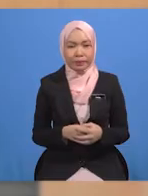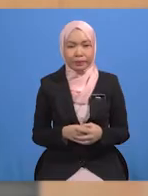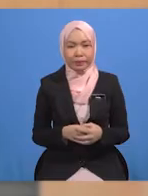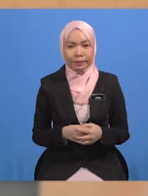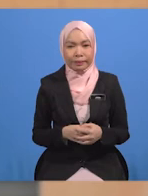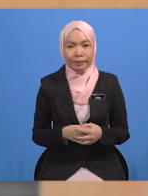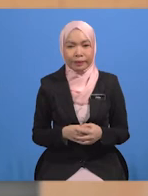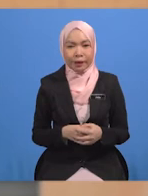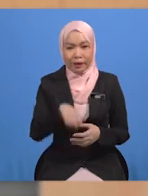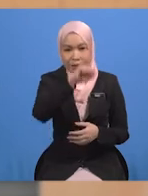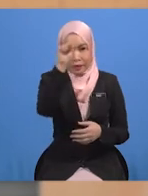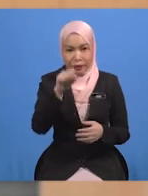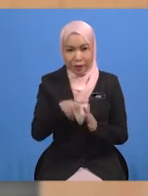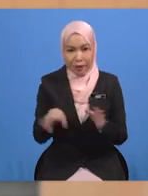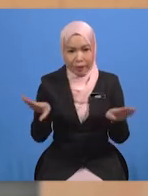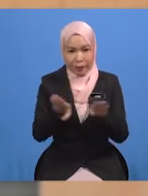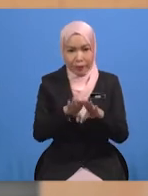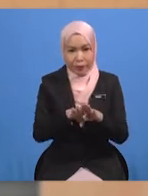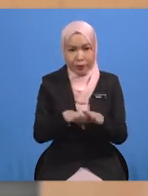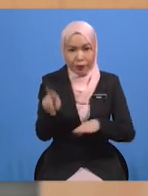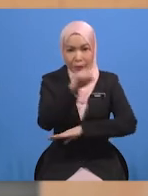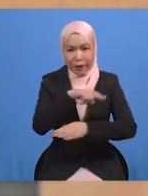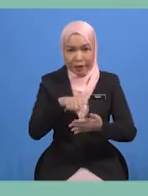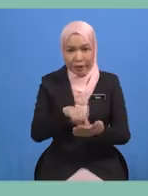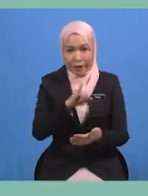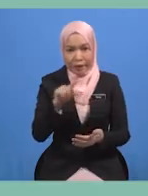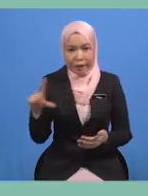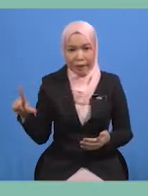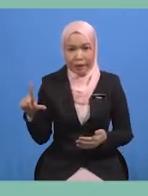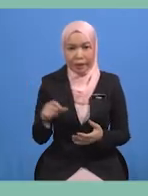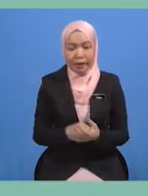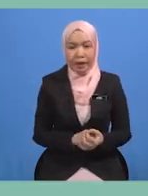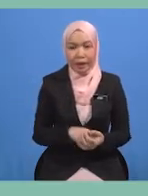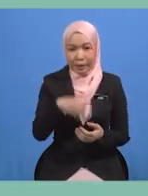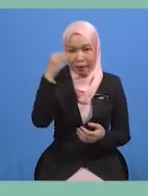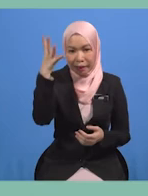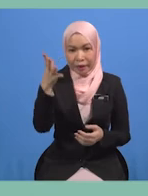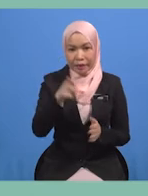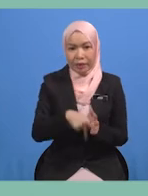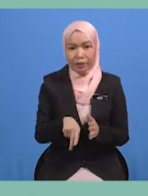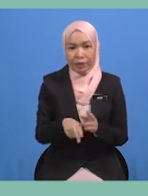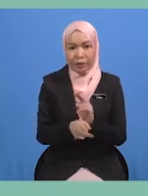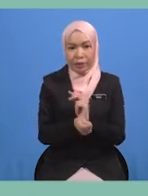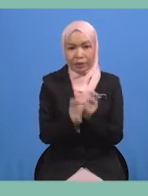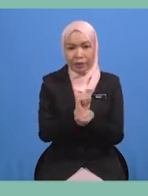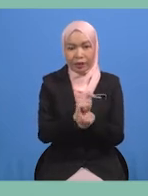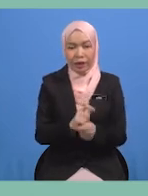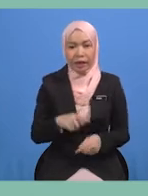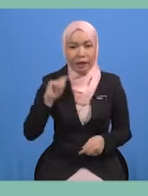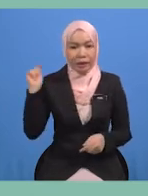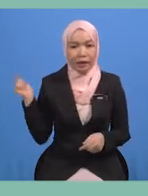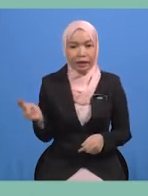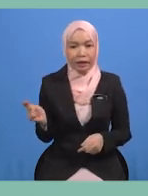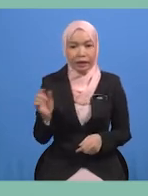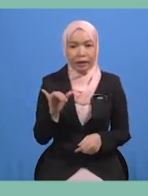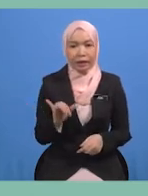Soalan penutup bagi pembelajaran hari ini ialah, nyatakan perubahan tenaga yang